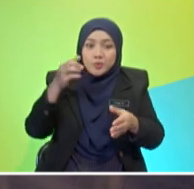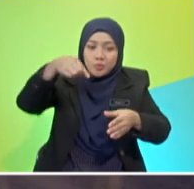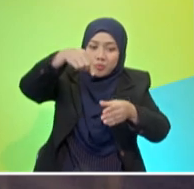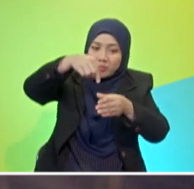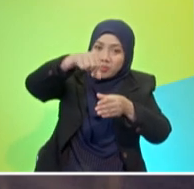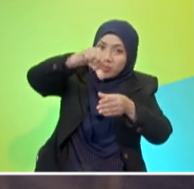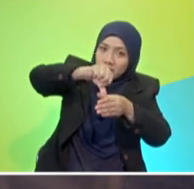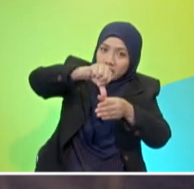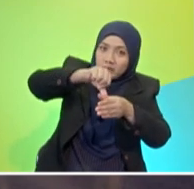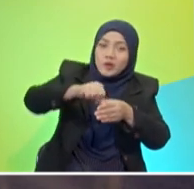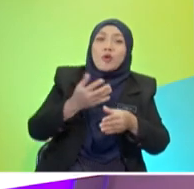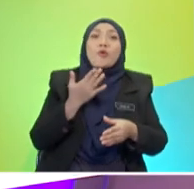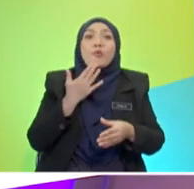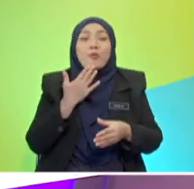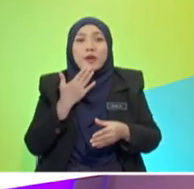air.